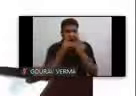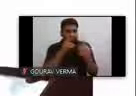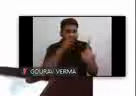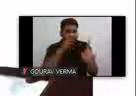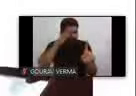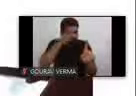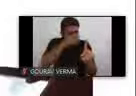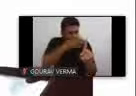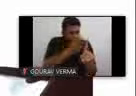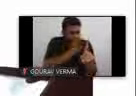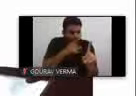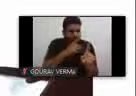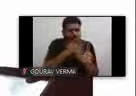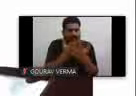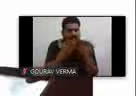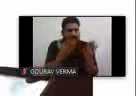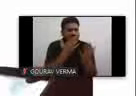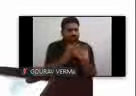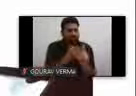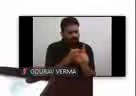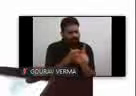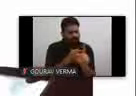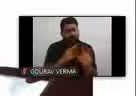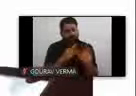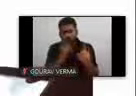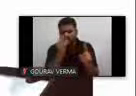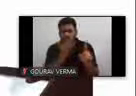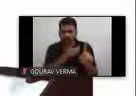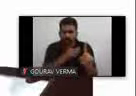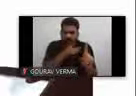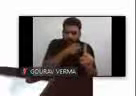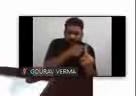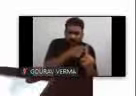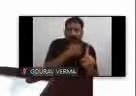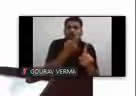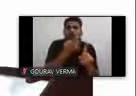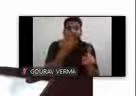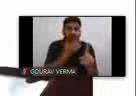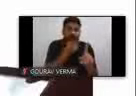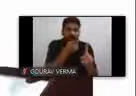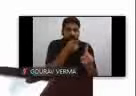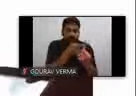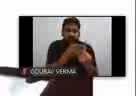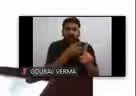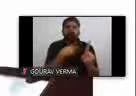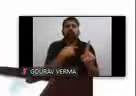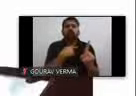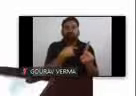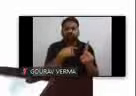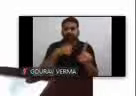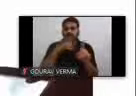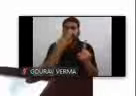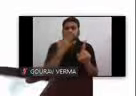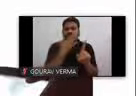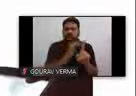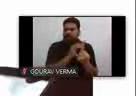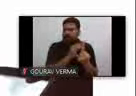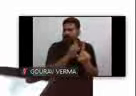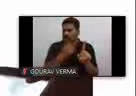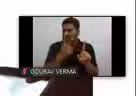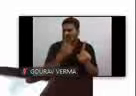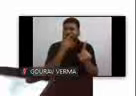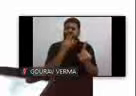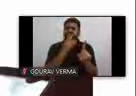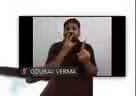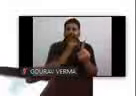देते हैं, वेदर टॉय के वजह से या उसके कलर से. इफ इट इज द कलर, शैल वी स्टार्ट शोइंग अनदर टॉय विद द सेम